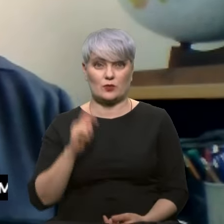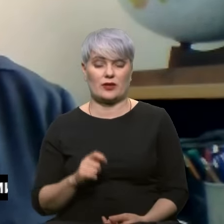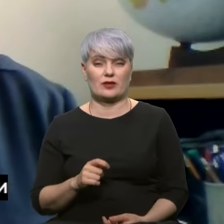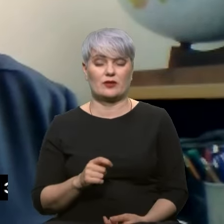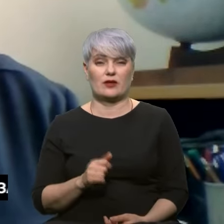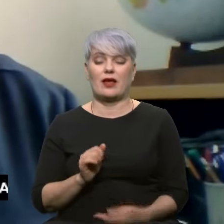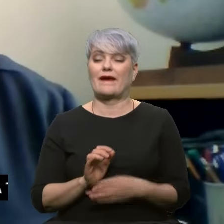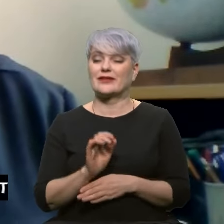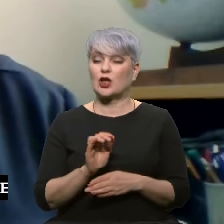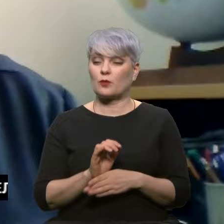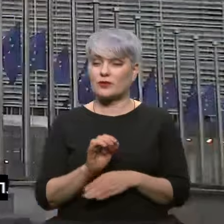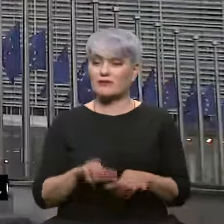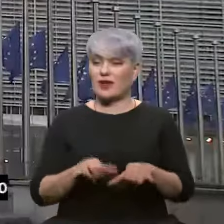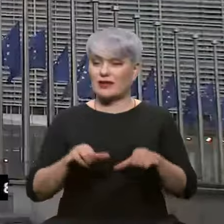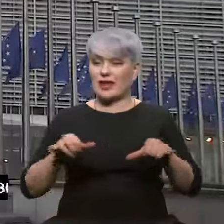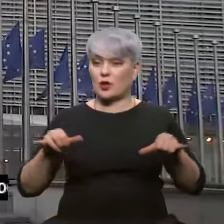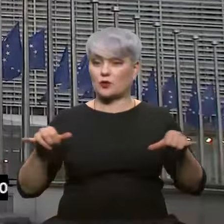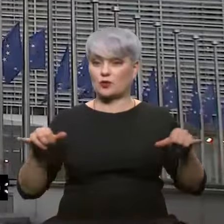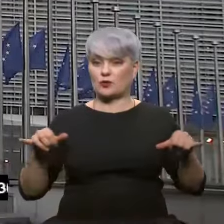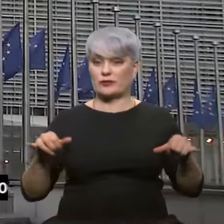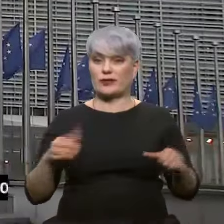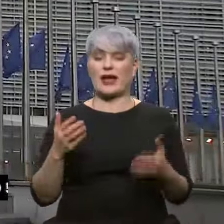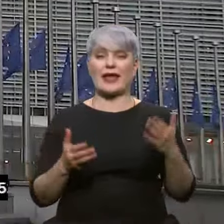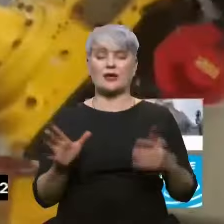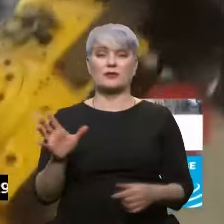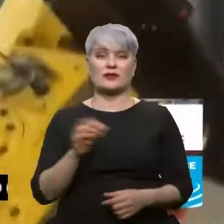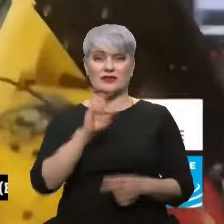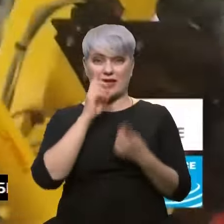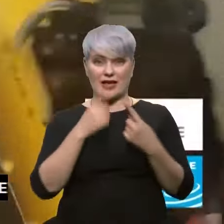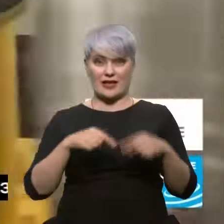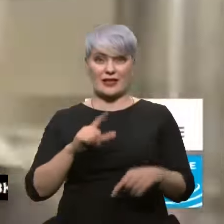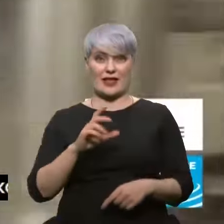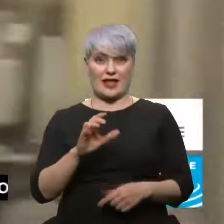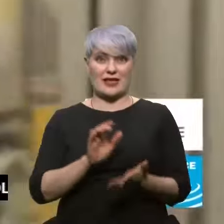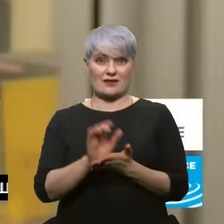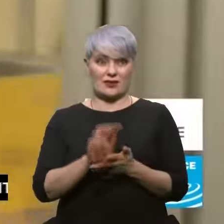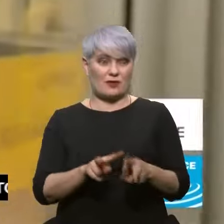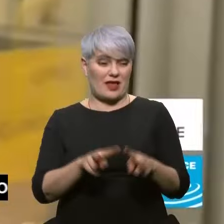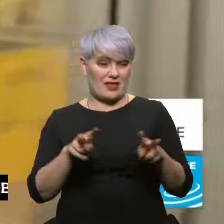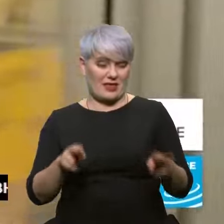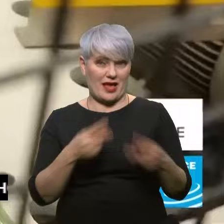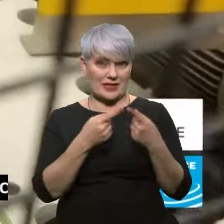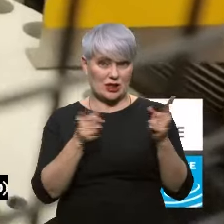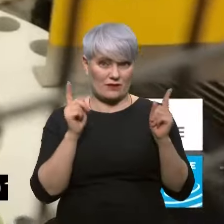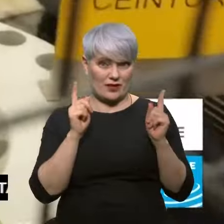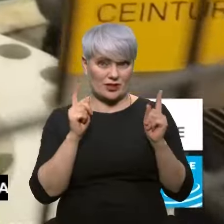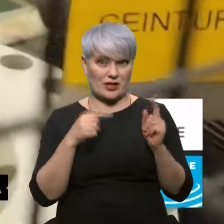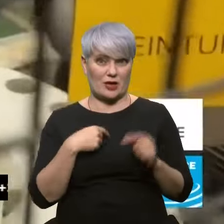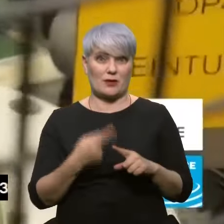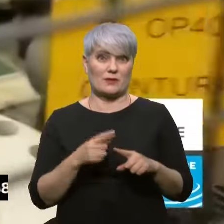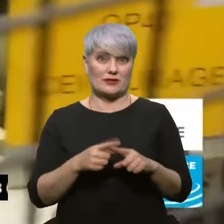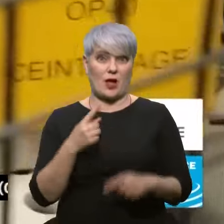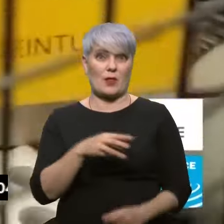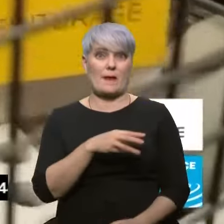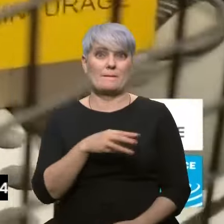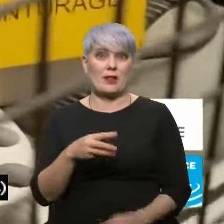А виробництво нарощується. Якби всі країни ЄС виготовляли такими ж темпами, як Словаччина, каже Дулеба, то мети в 1 мільйон снарядів за